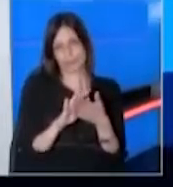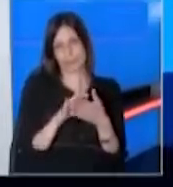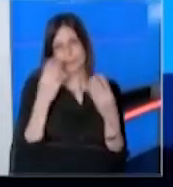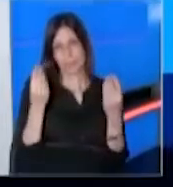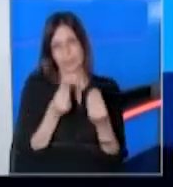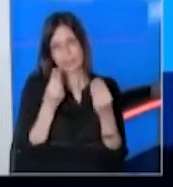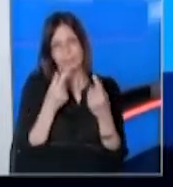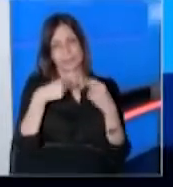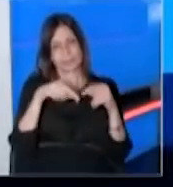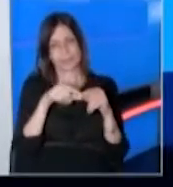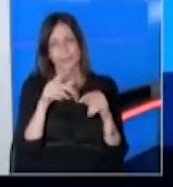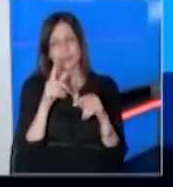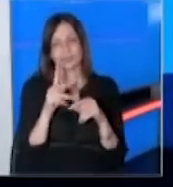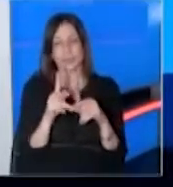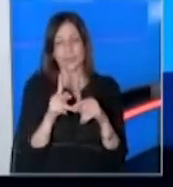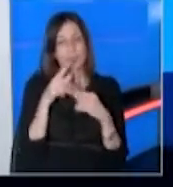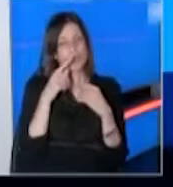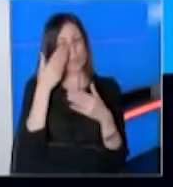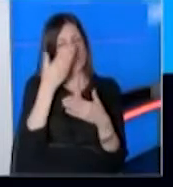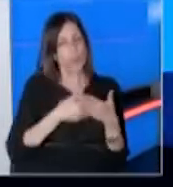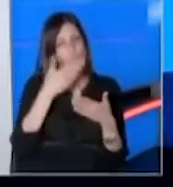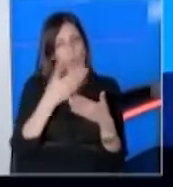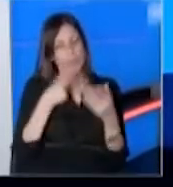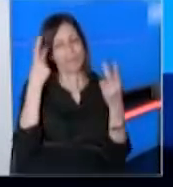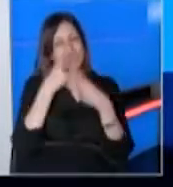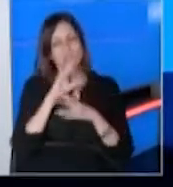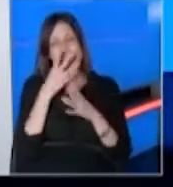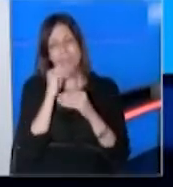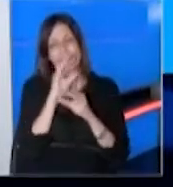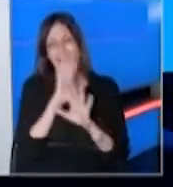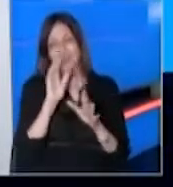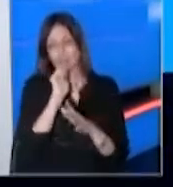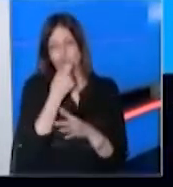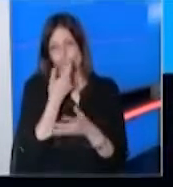מאגר ועדת פרוגרמות. תראו לבד פרוטוקולים, תבינו לבד מה מדובר. אז אין פה סודות.